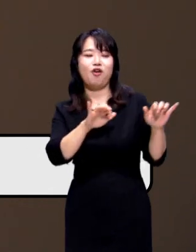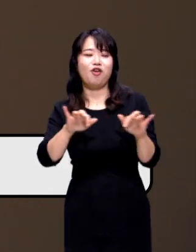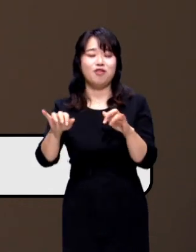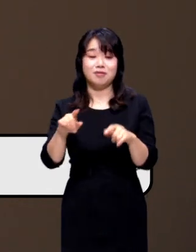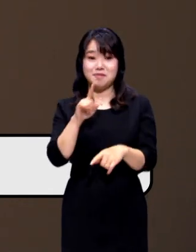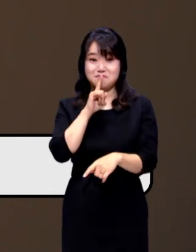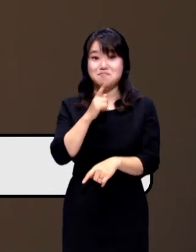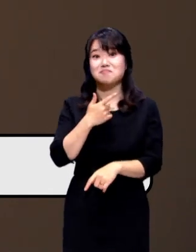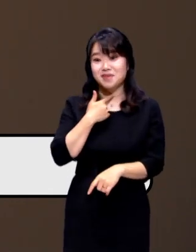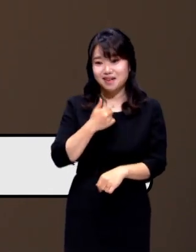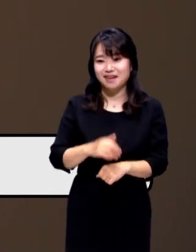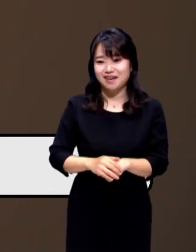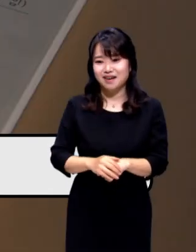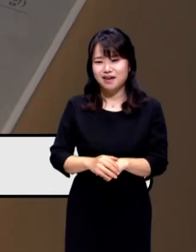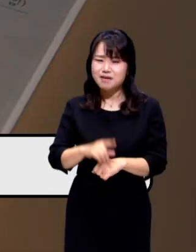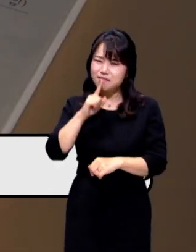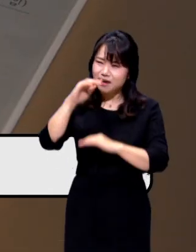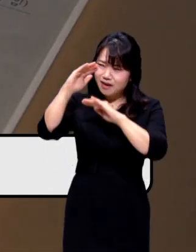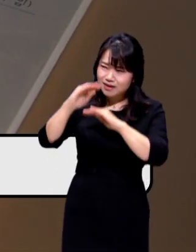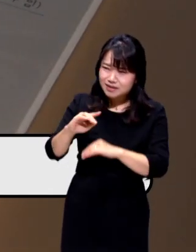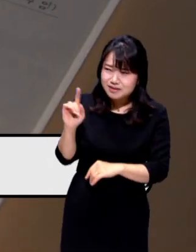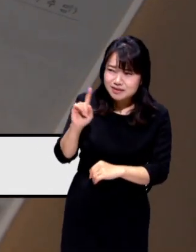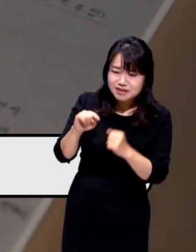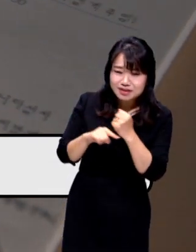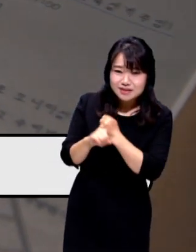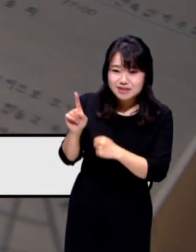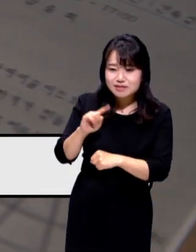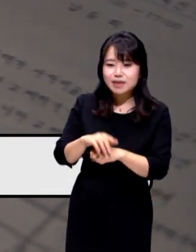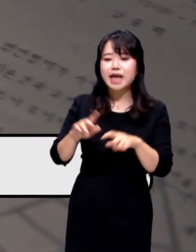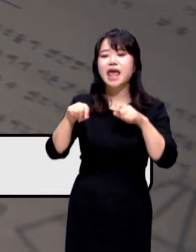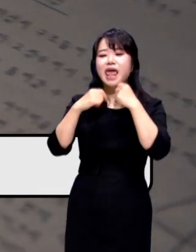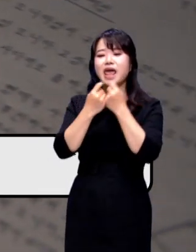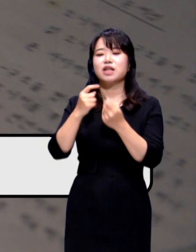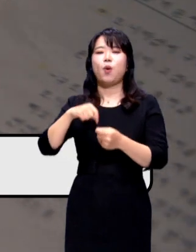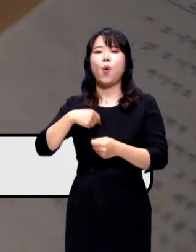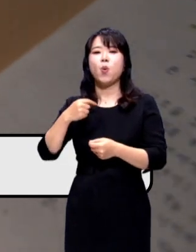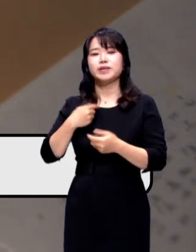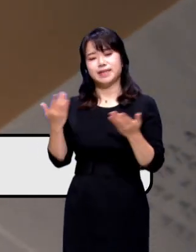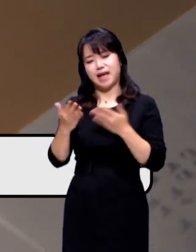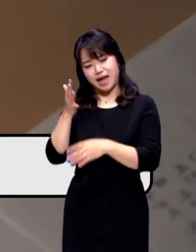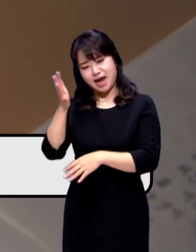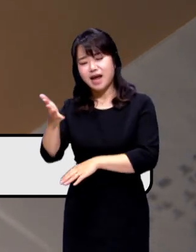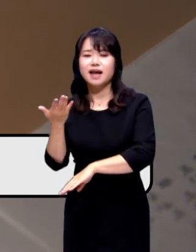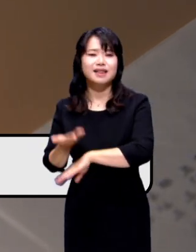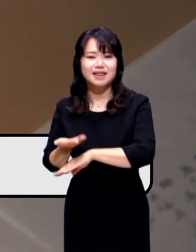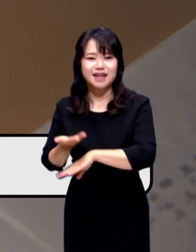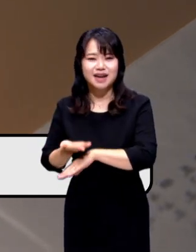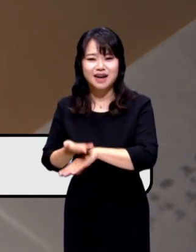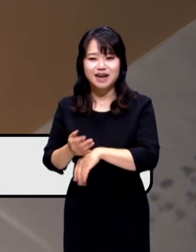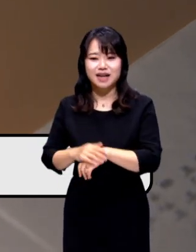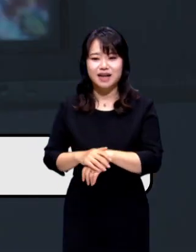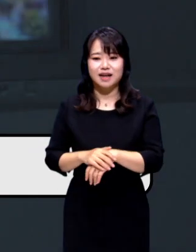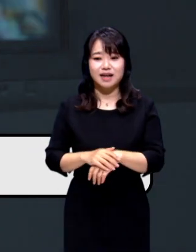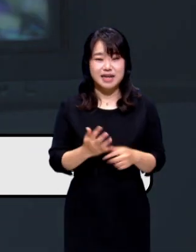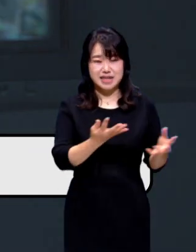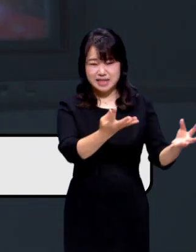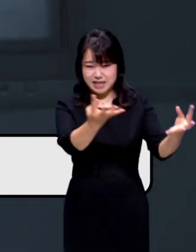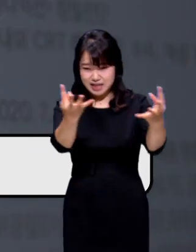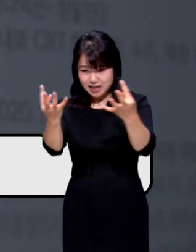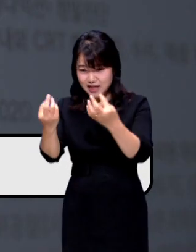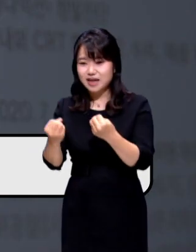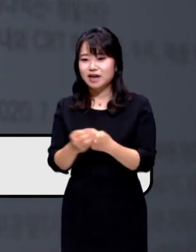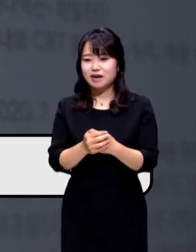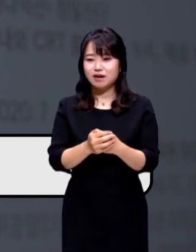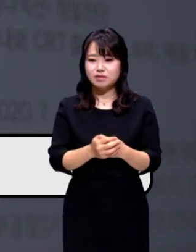있으세요. 그 표현은 백남준 선생님이 개인이 혼자서 하는 작업이 아니라 수많은